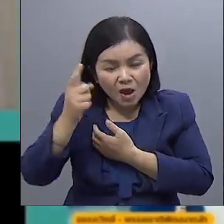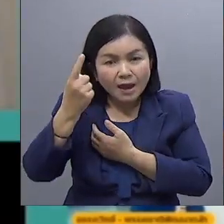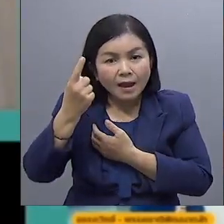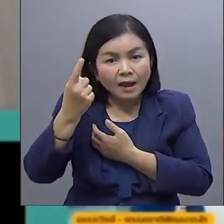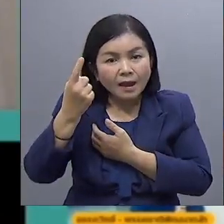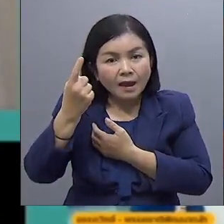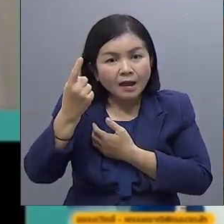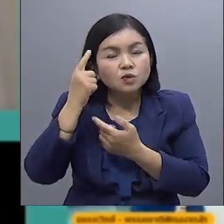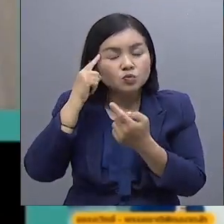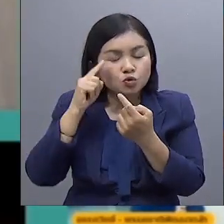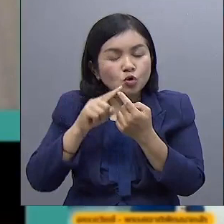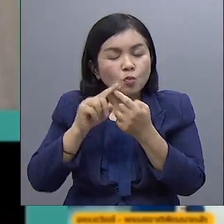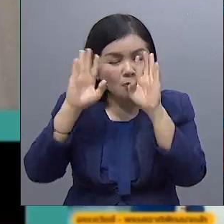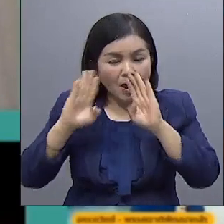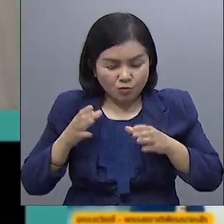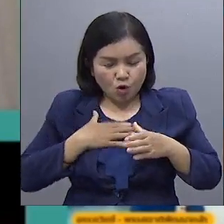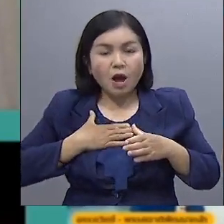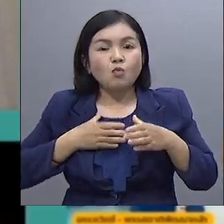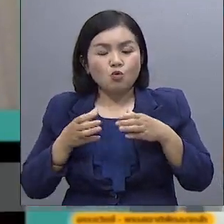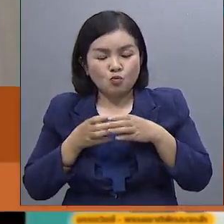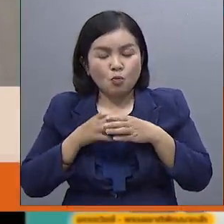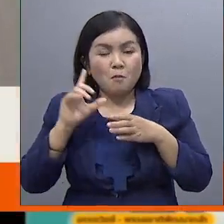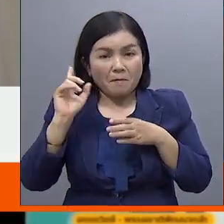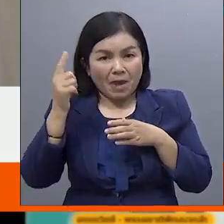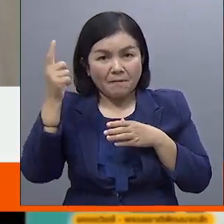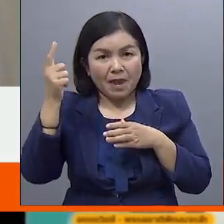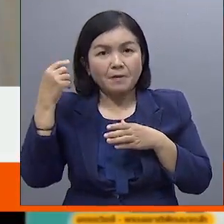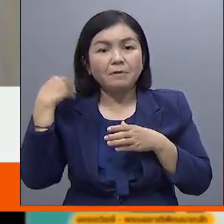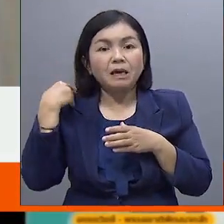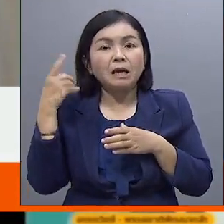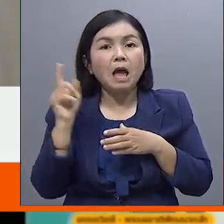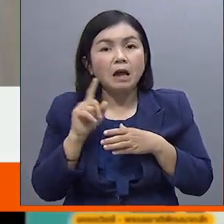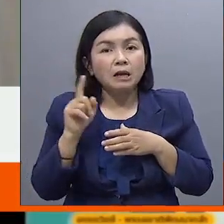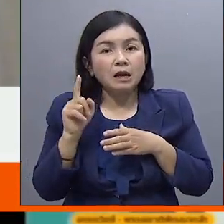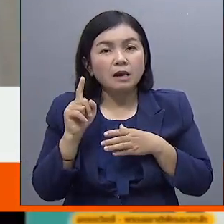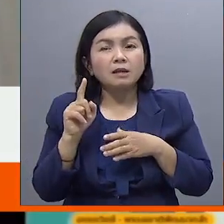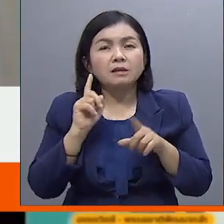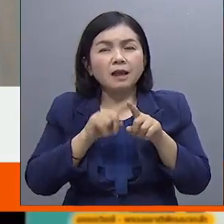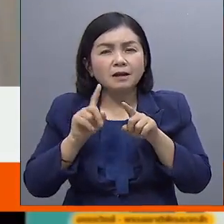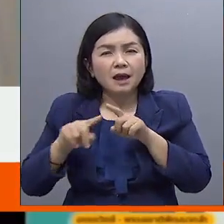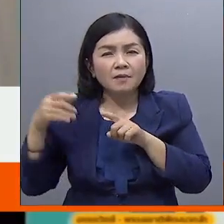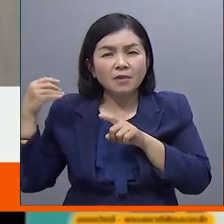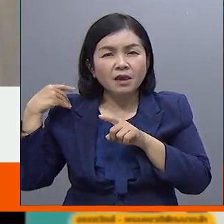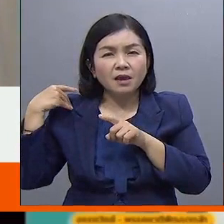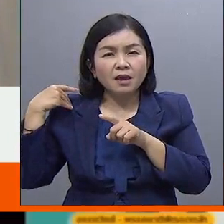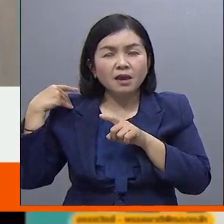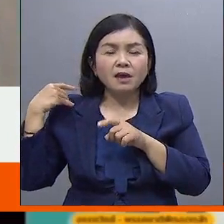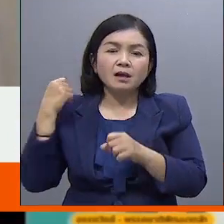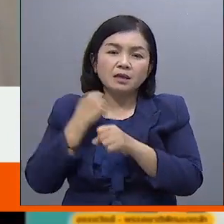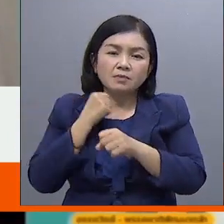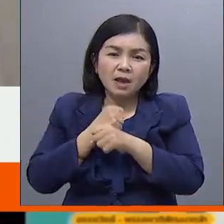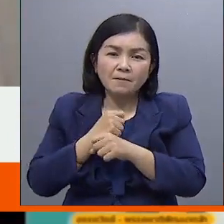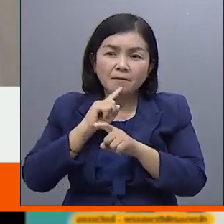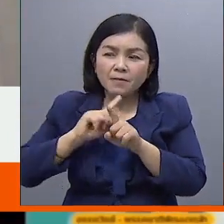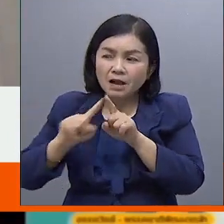ค่อนข้างใหม่ของเรานะครับแล้วก็เป็นนโยบายเรื่องแพลตฟอร์มการศึกษา Learn to Earn นโยบายด้าน